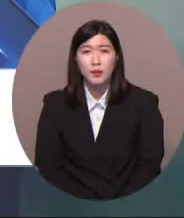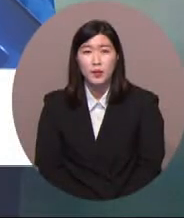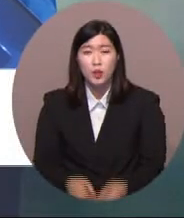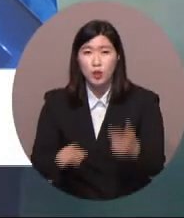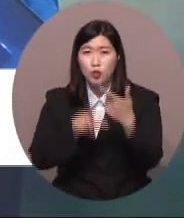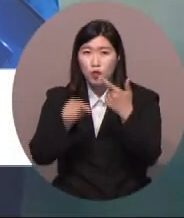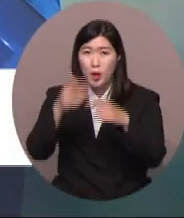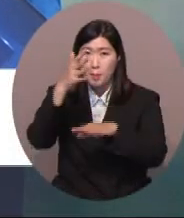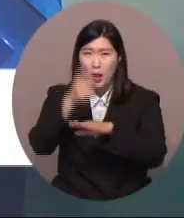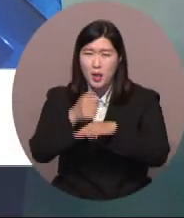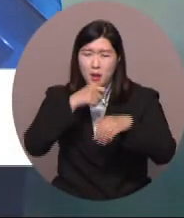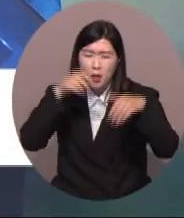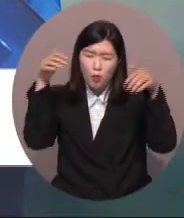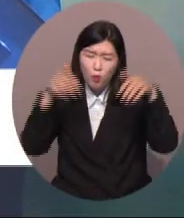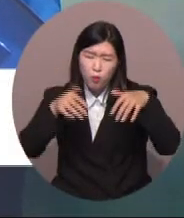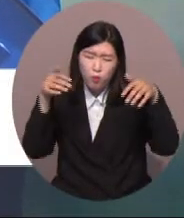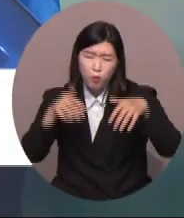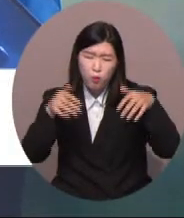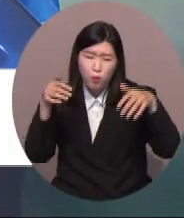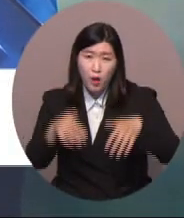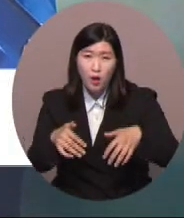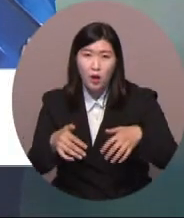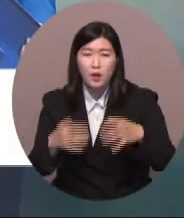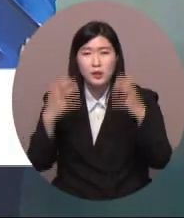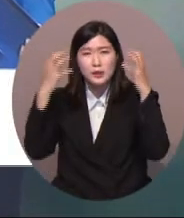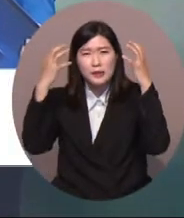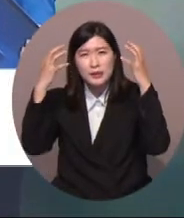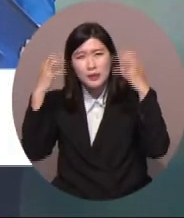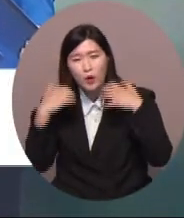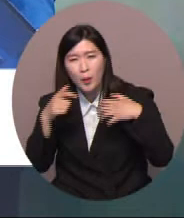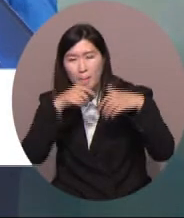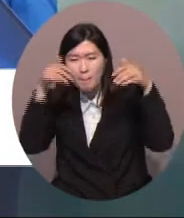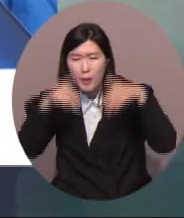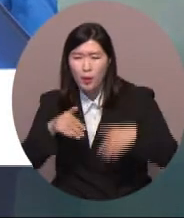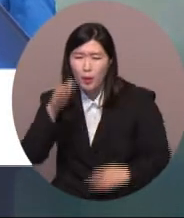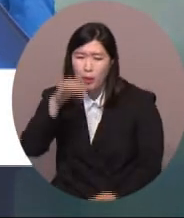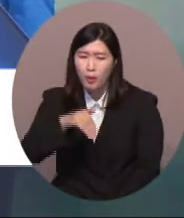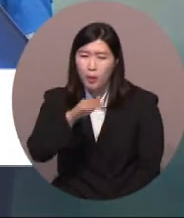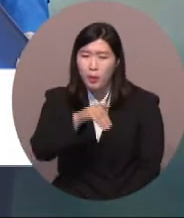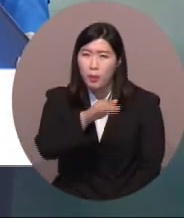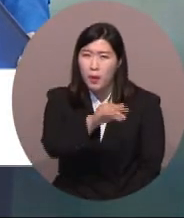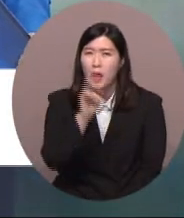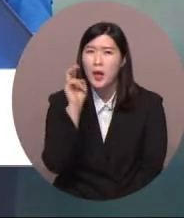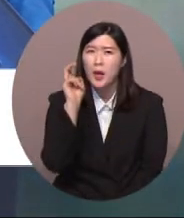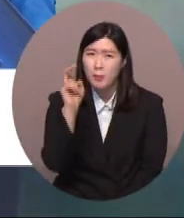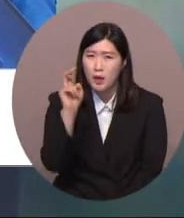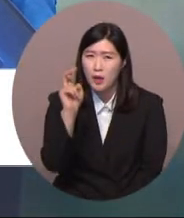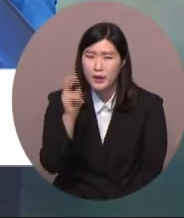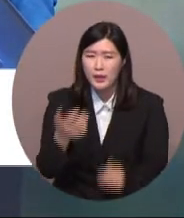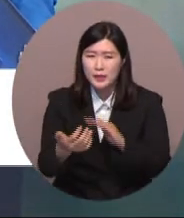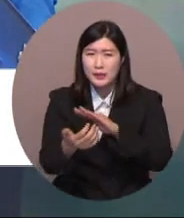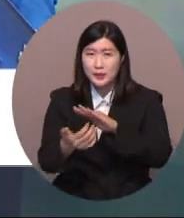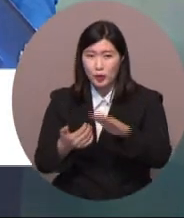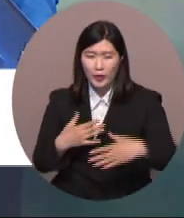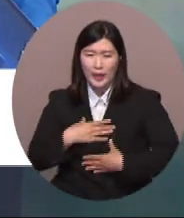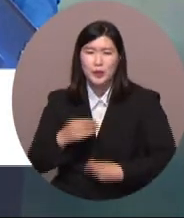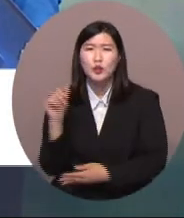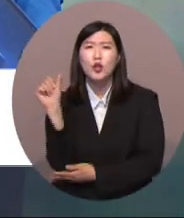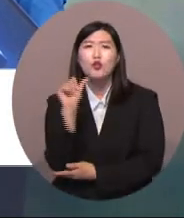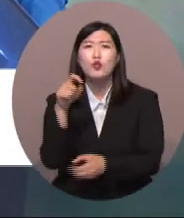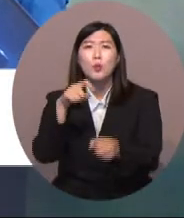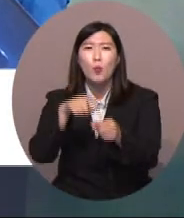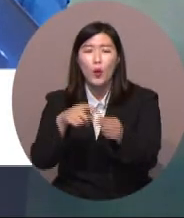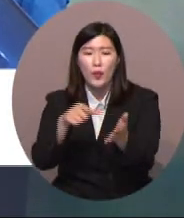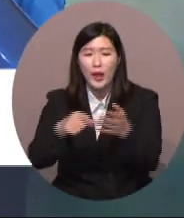이달 말이면 장마가 시작되고 한여름 국직성 호우도 잦을 것으로 예상되는데요. 장마철을 앞두고 안전운전을 위해